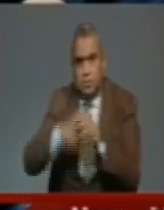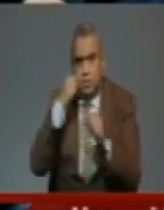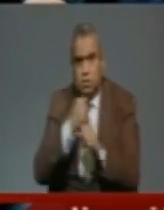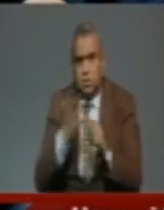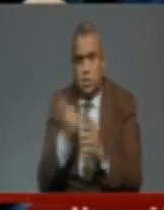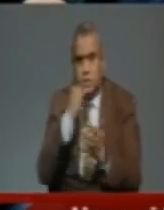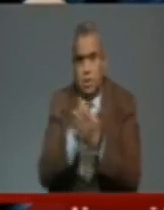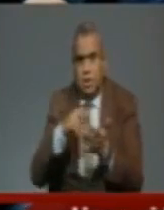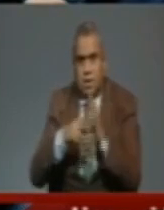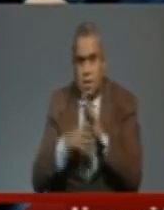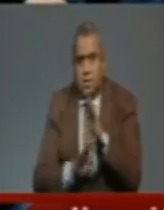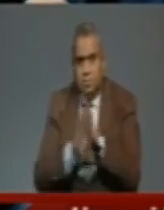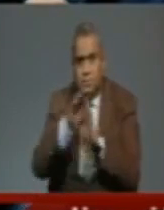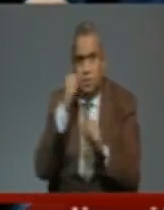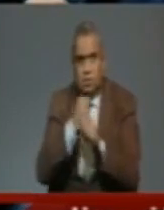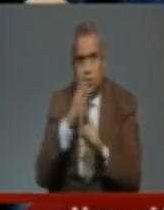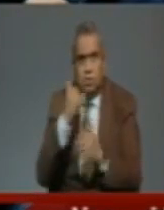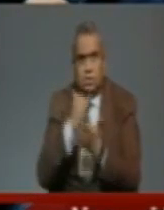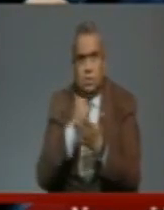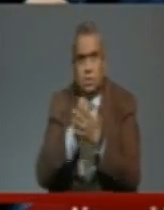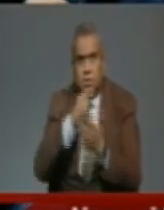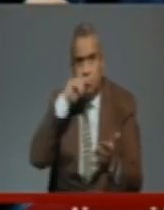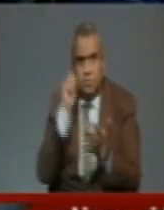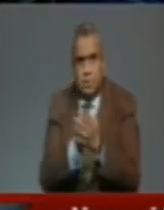بنتحرك فيها في تنفيذ